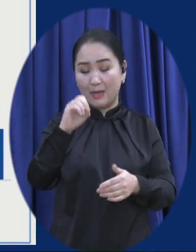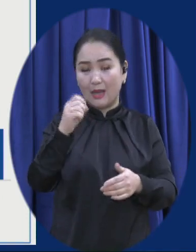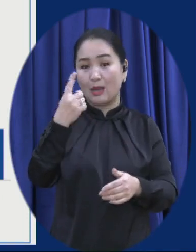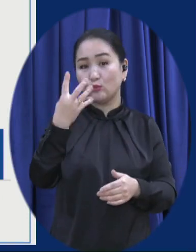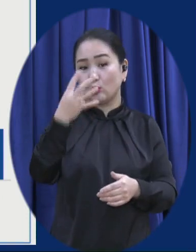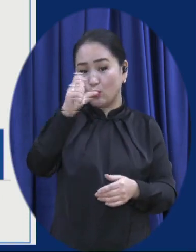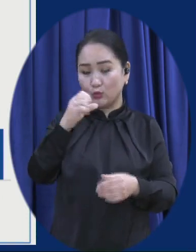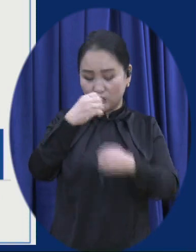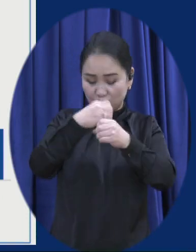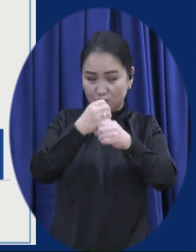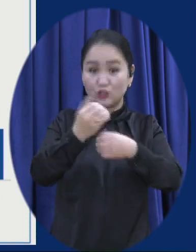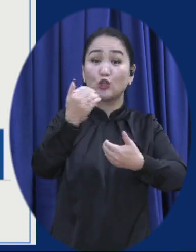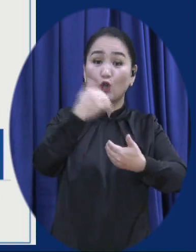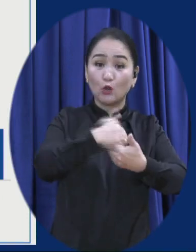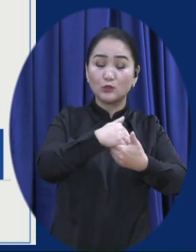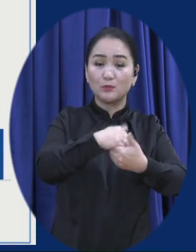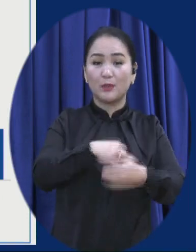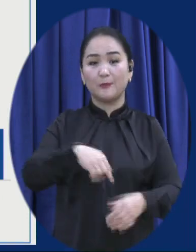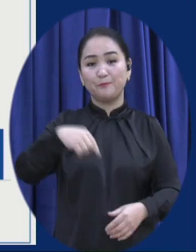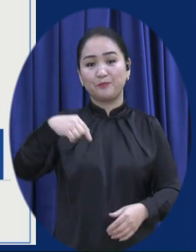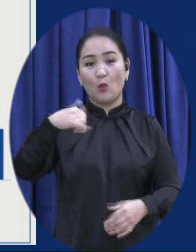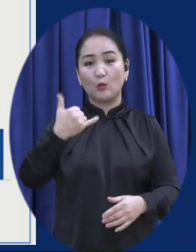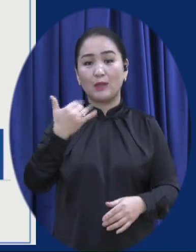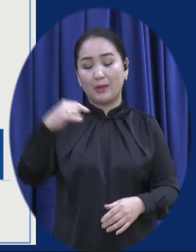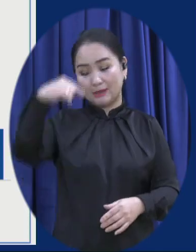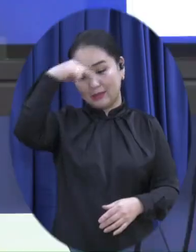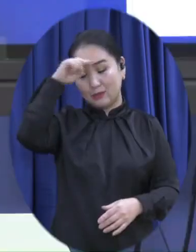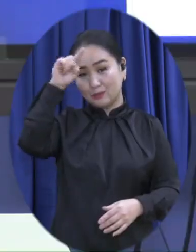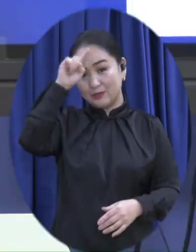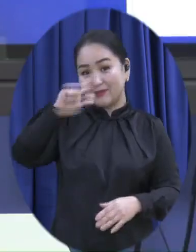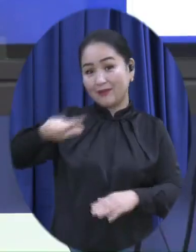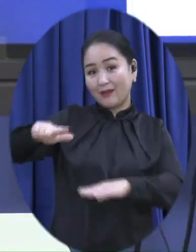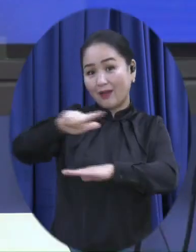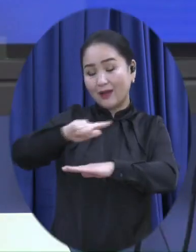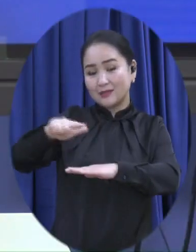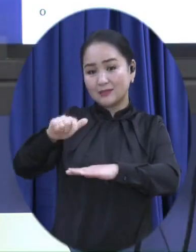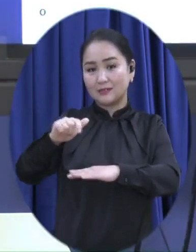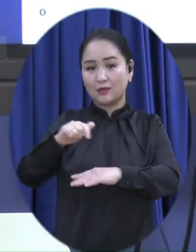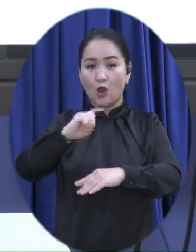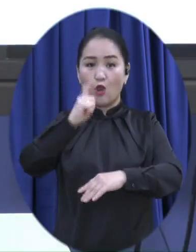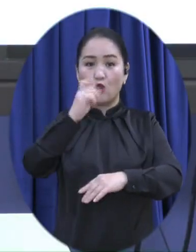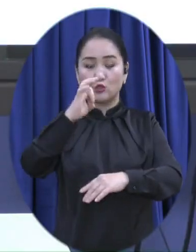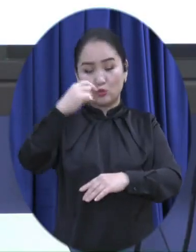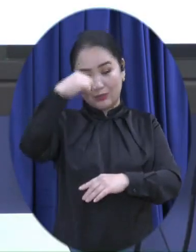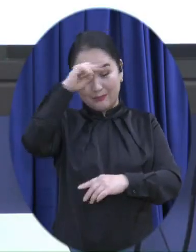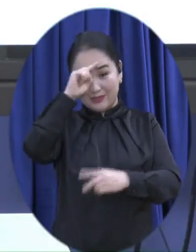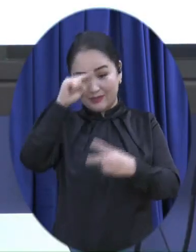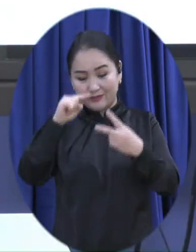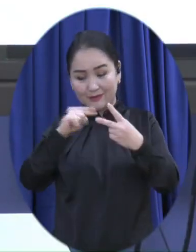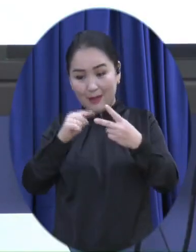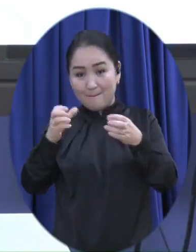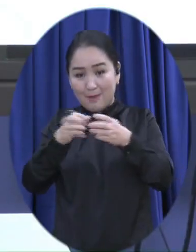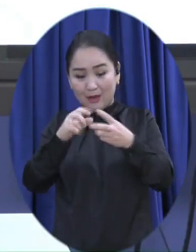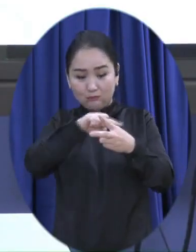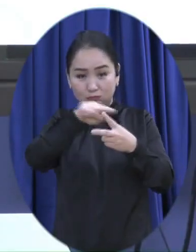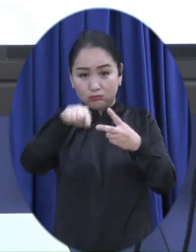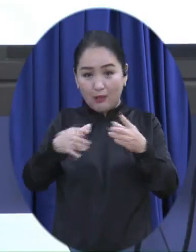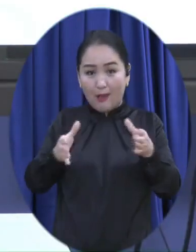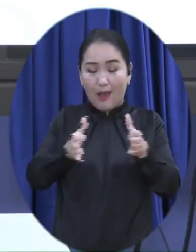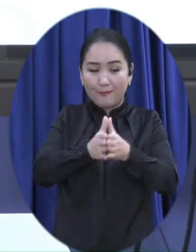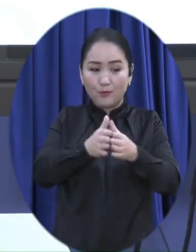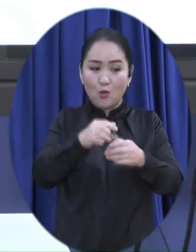За нийслэлийн эрүүл мэндийн газар халдвар түвшин судлалын үндэсний төвийн шуурхай хариу арга хэмжээний багтай бас хамтран ажиллаж ойрын